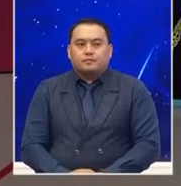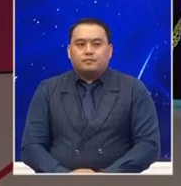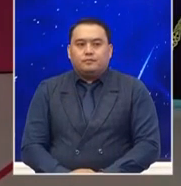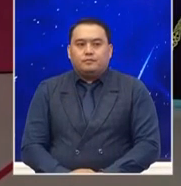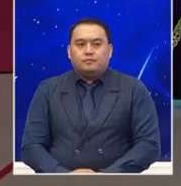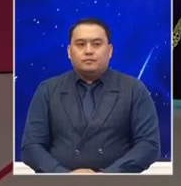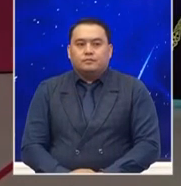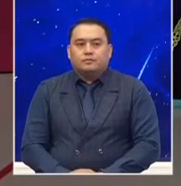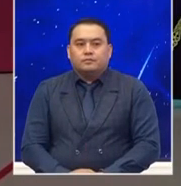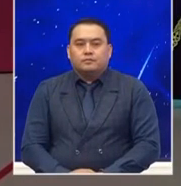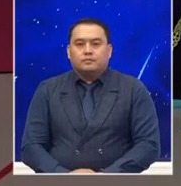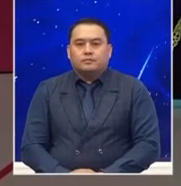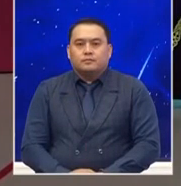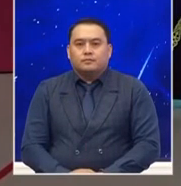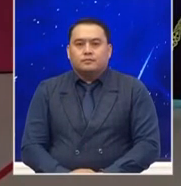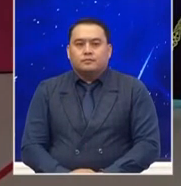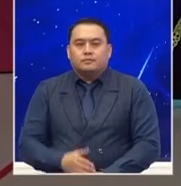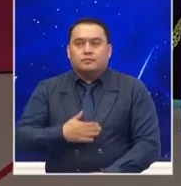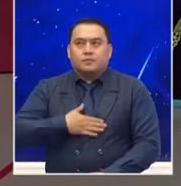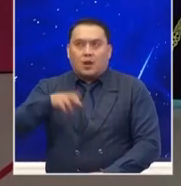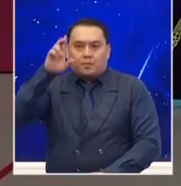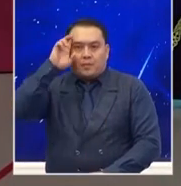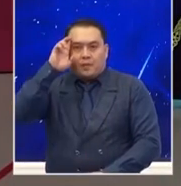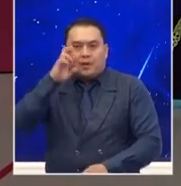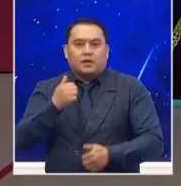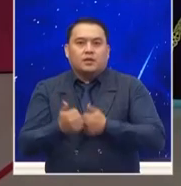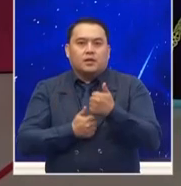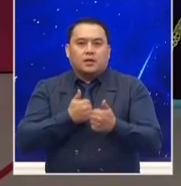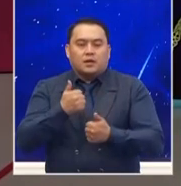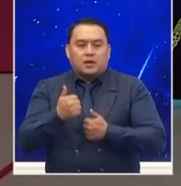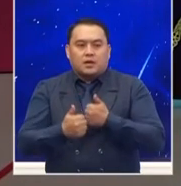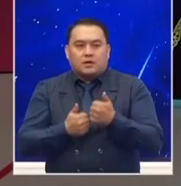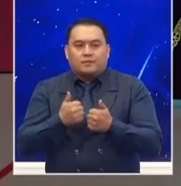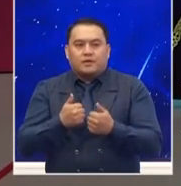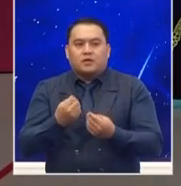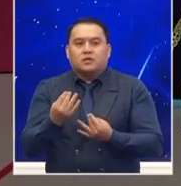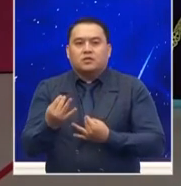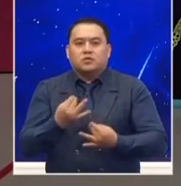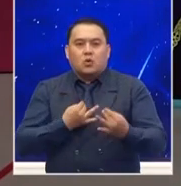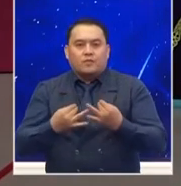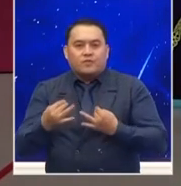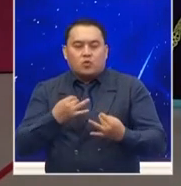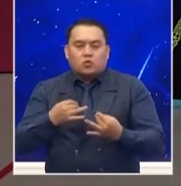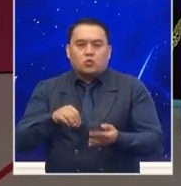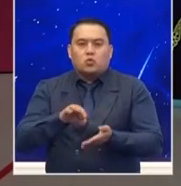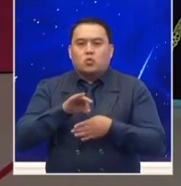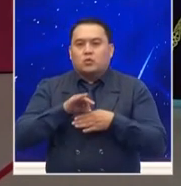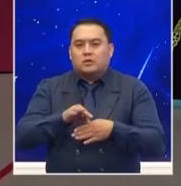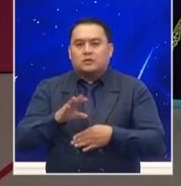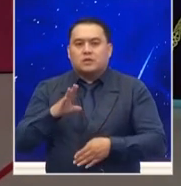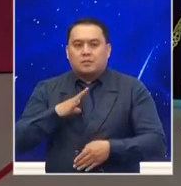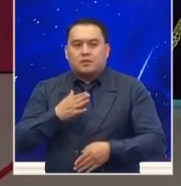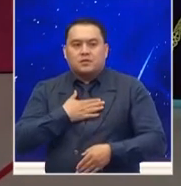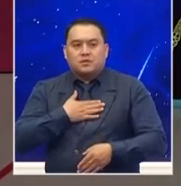Енді бізде жыл сайын осындай мемлекеттік қызметшілер арасында пікірсайыс ойындары жиі өткізіліп жатады. Және де үздік